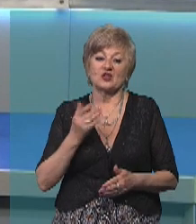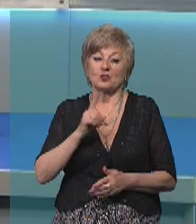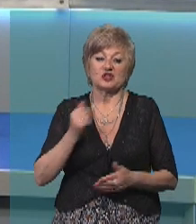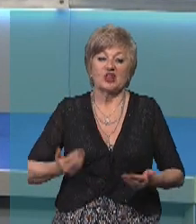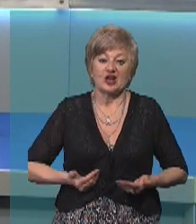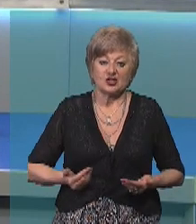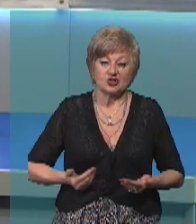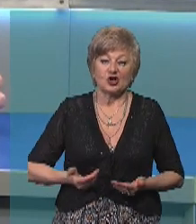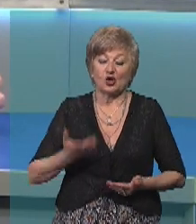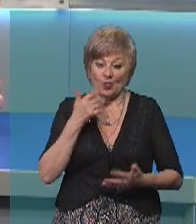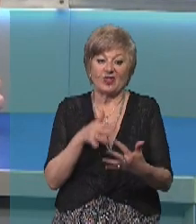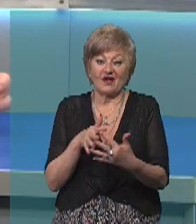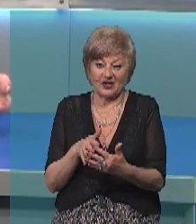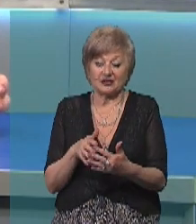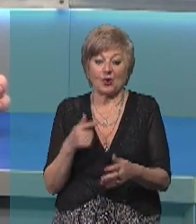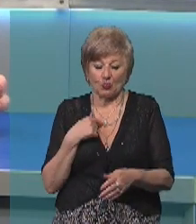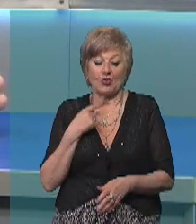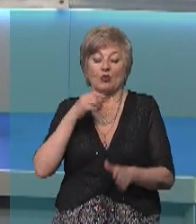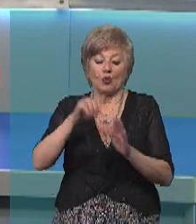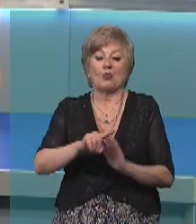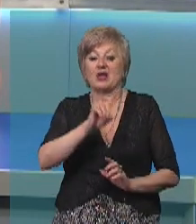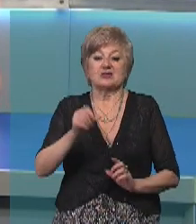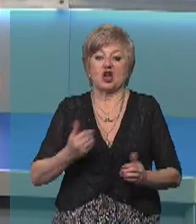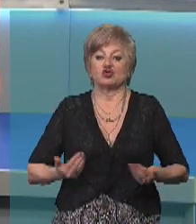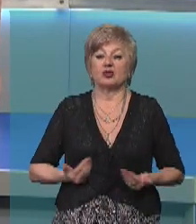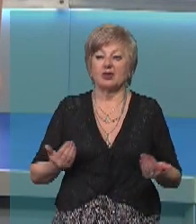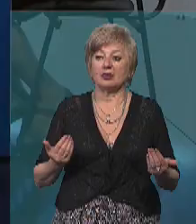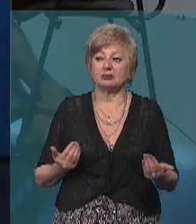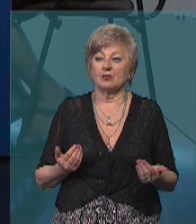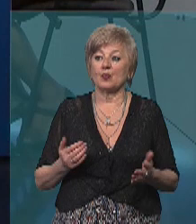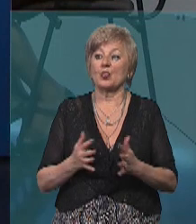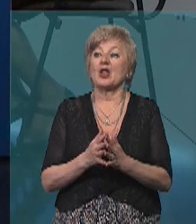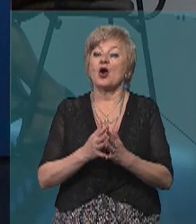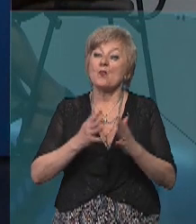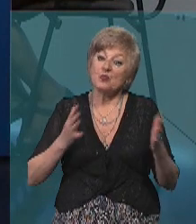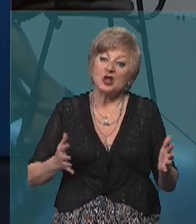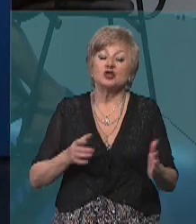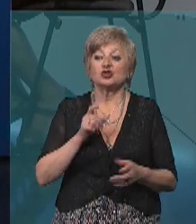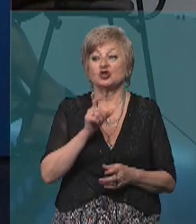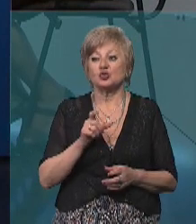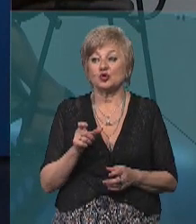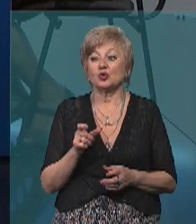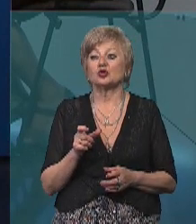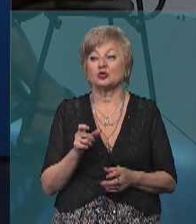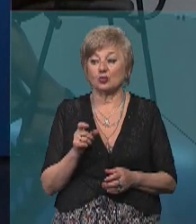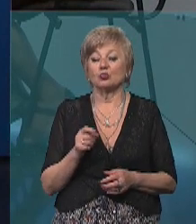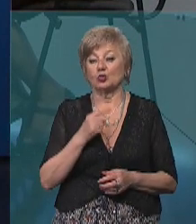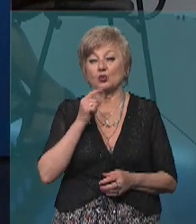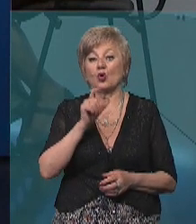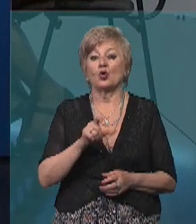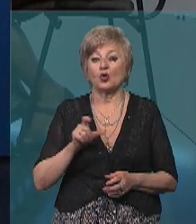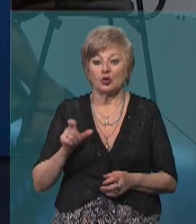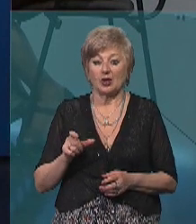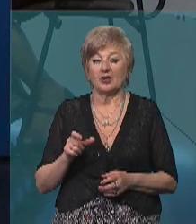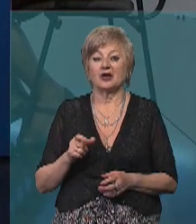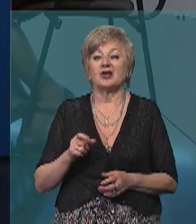момент, коли йде війна, ми проголосуємо за життя. Я думаю, що в більшість, або, ну, може, не більшість, але певна людина... Ця думка має